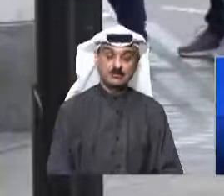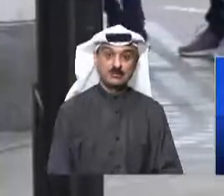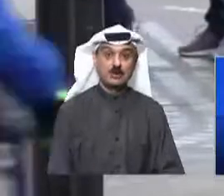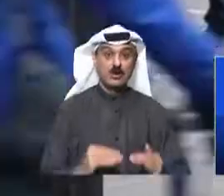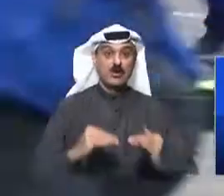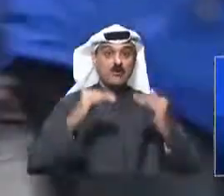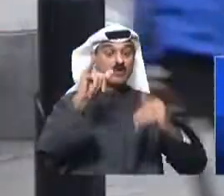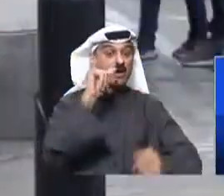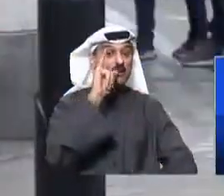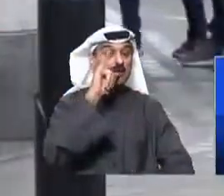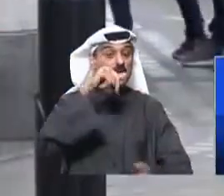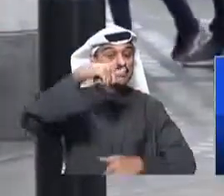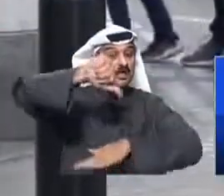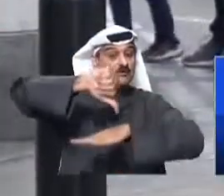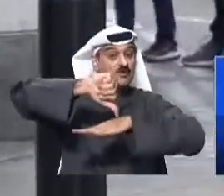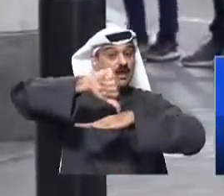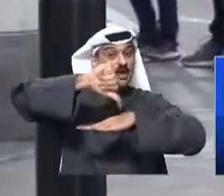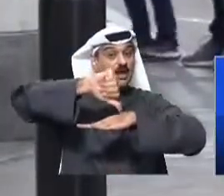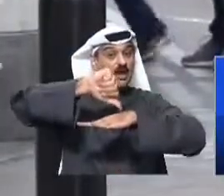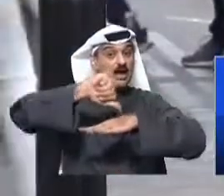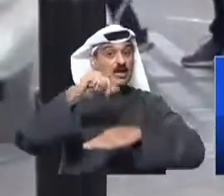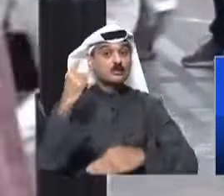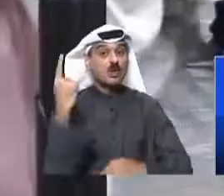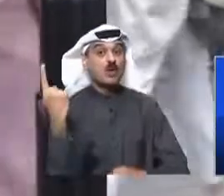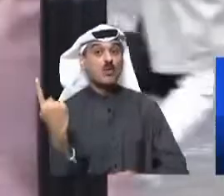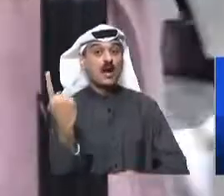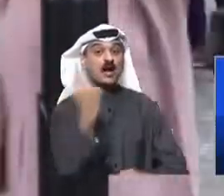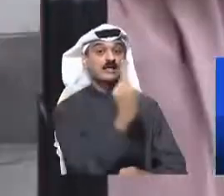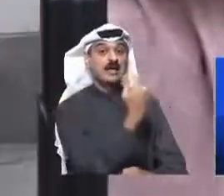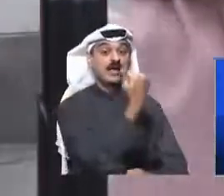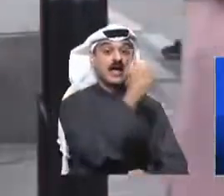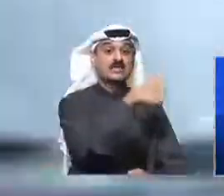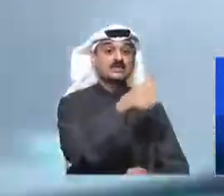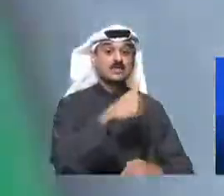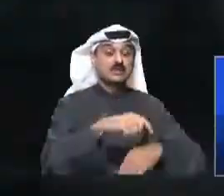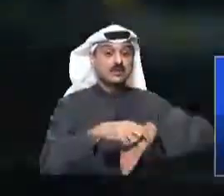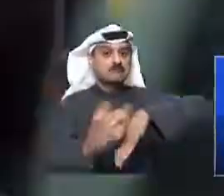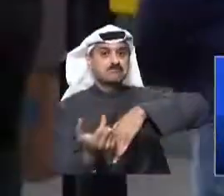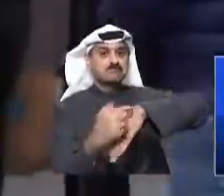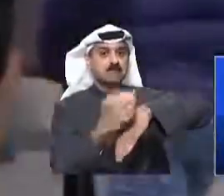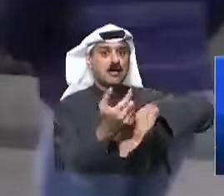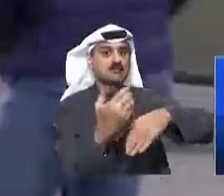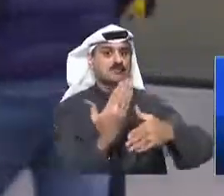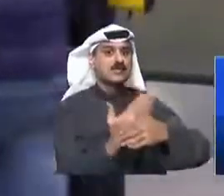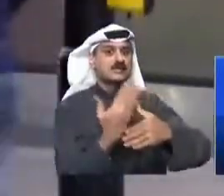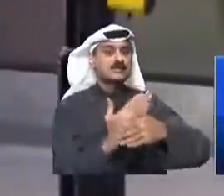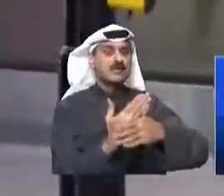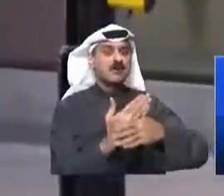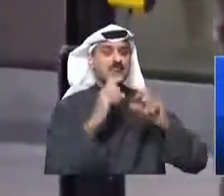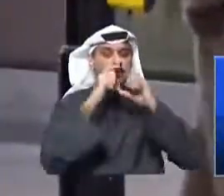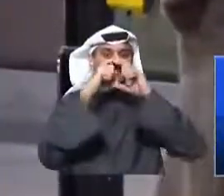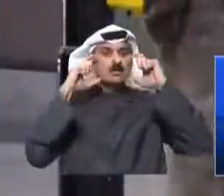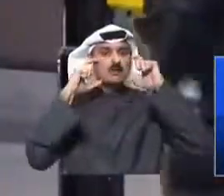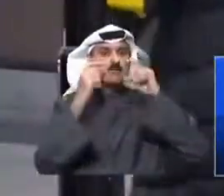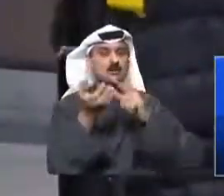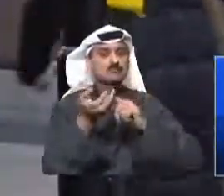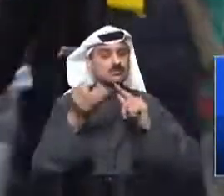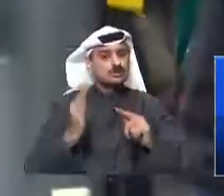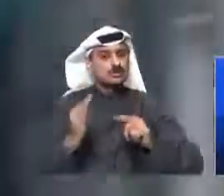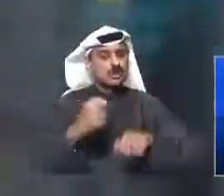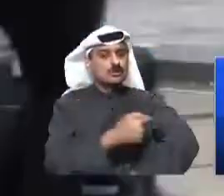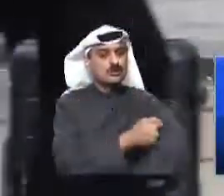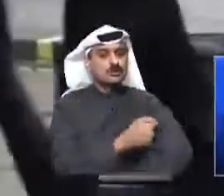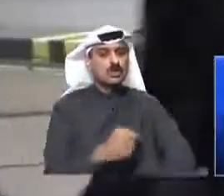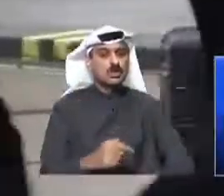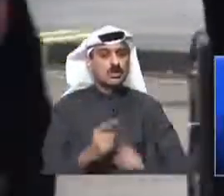30 مقابل 1 لكل 60 شخص في الأسبوع قبل الماضي، بسبب عدم الالتزام بالقواعد والاشتراطات الصحية